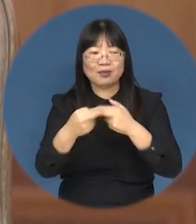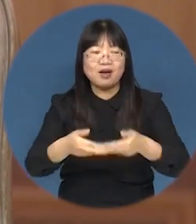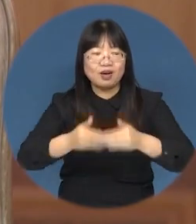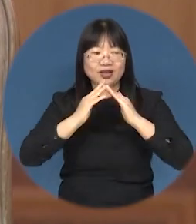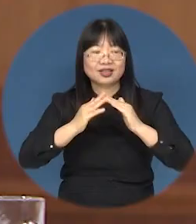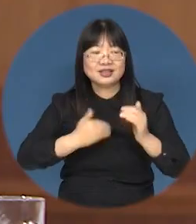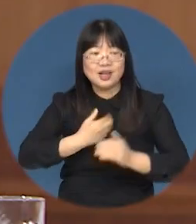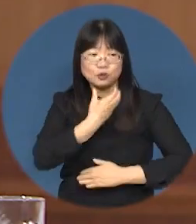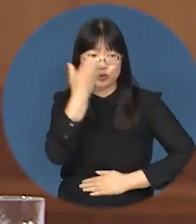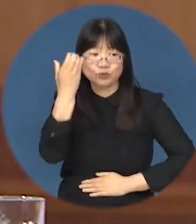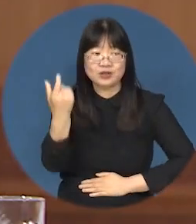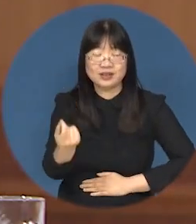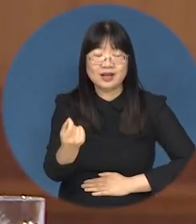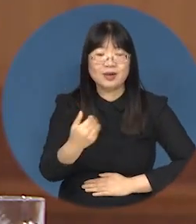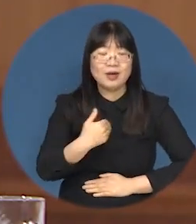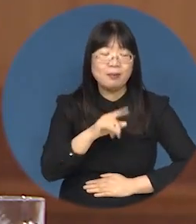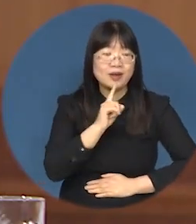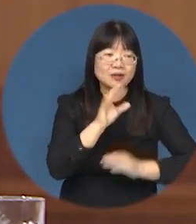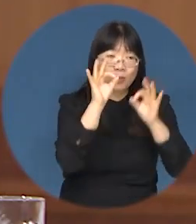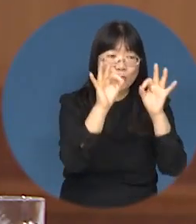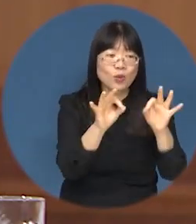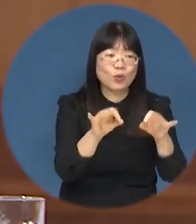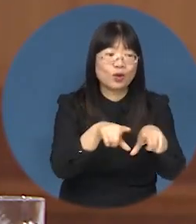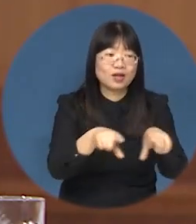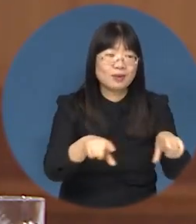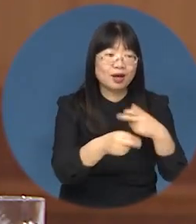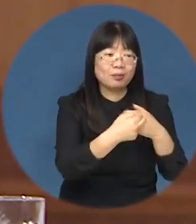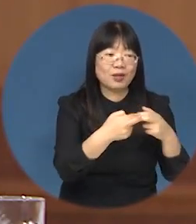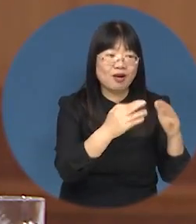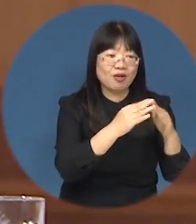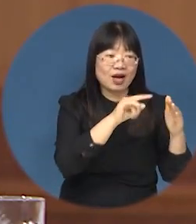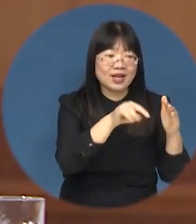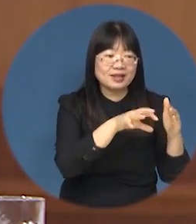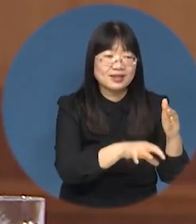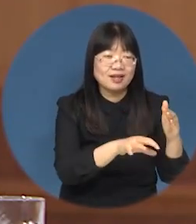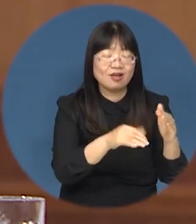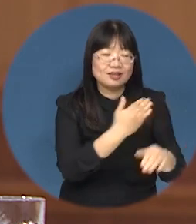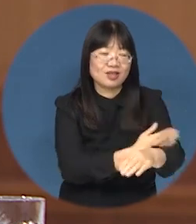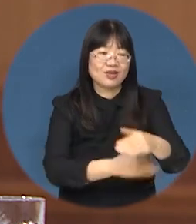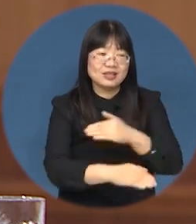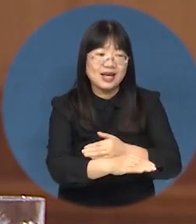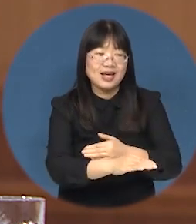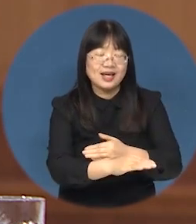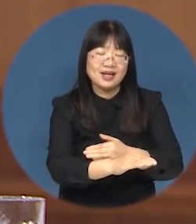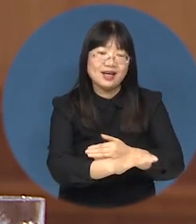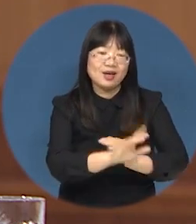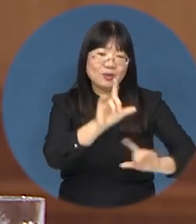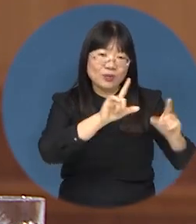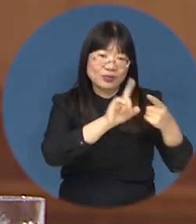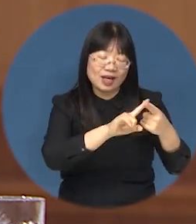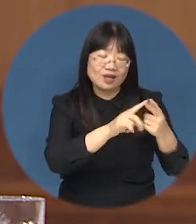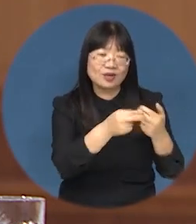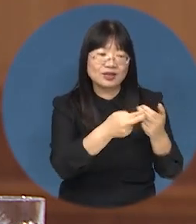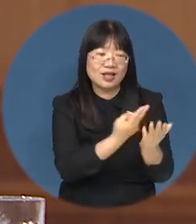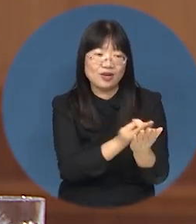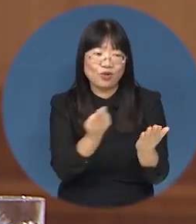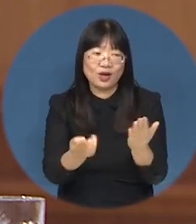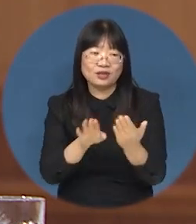설립하는 게 제 꿈입니다. 말씀 듣고 보니까 일반 병원에서 절단된 상태로